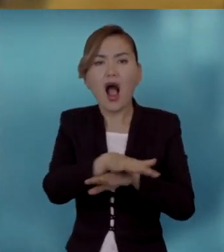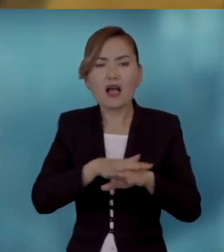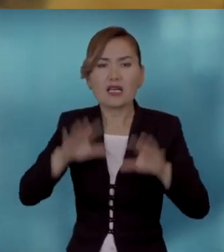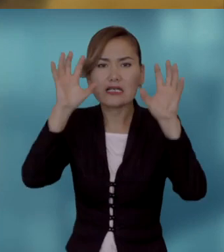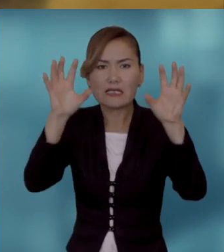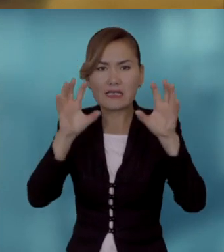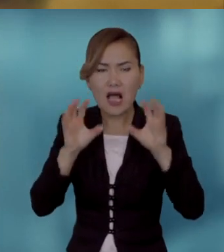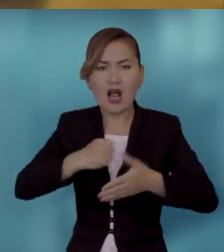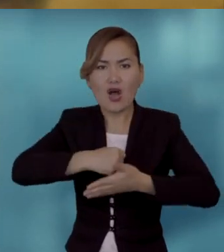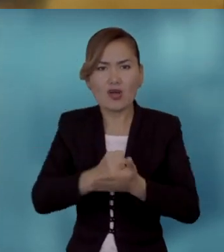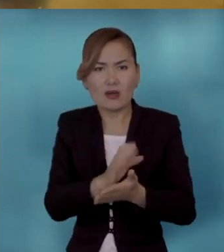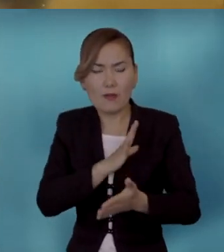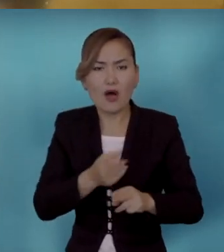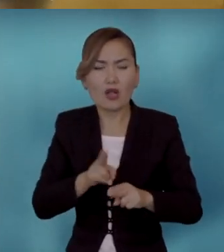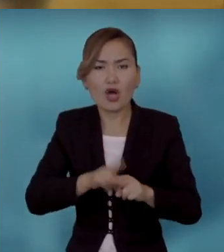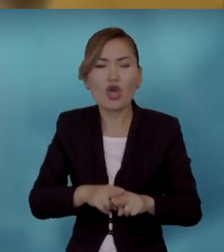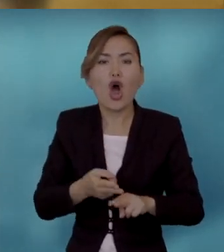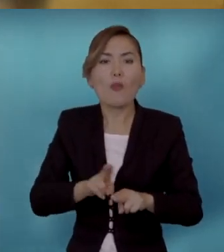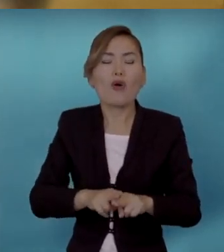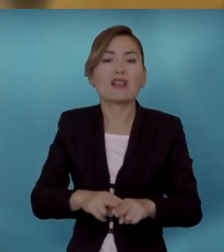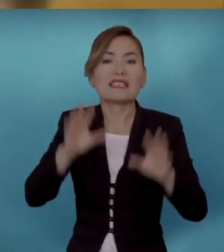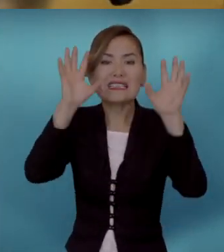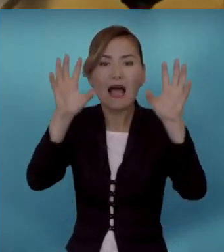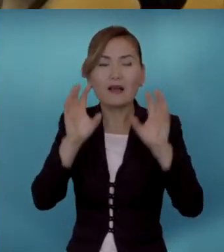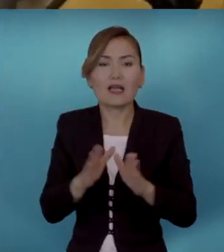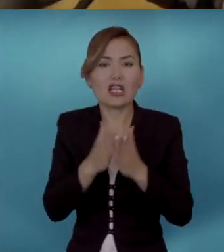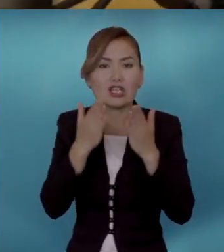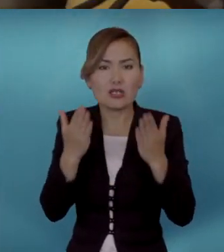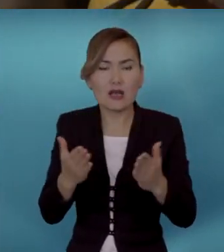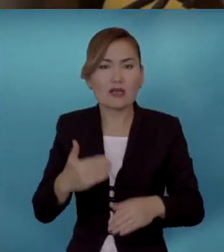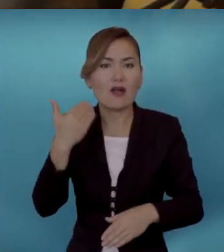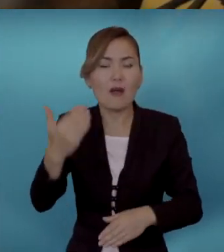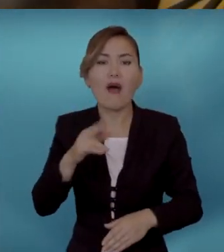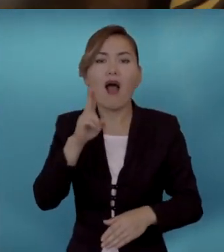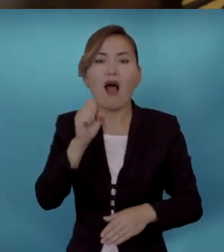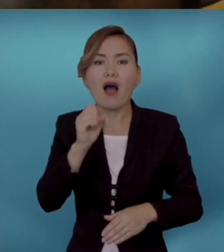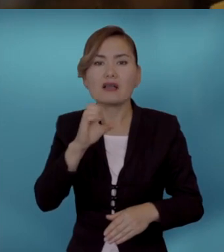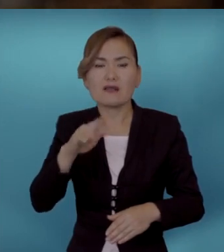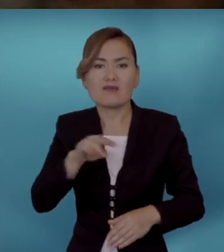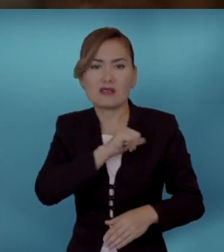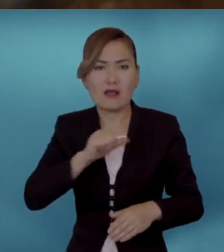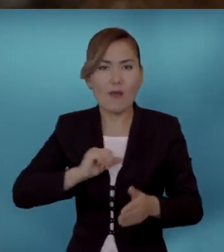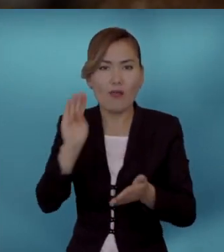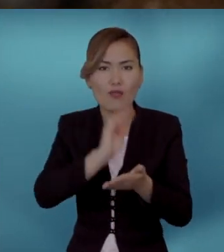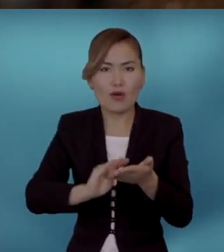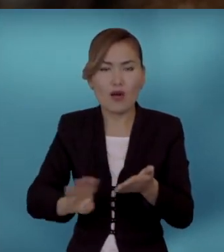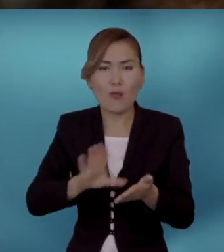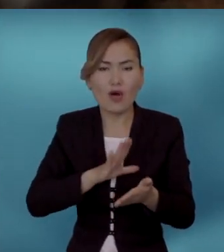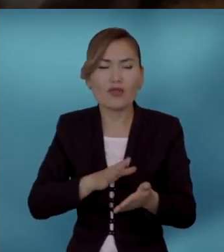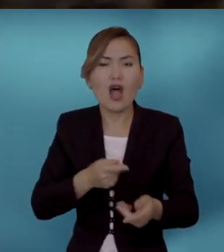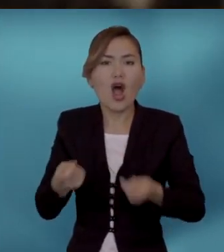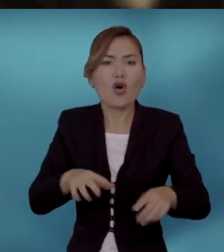үстемдік орнатқан, қуатты әскер құрып, әділ заңдар шығара білген біртуар басшы болды. Сондықтан да Қасым хан